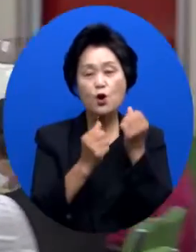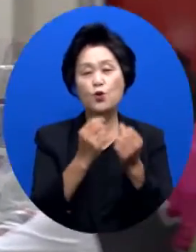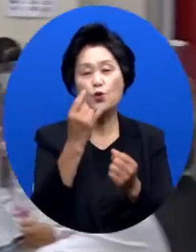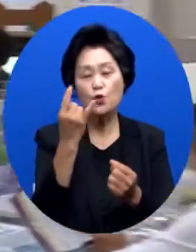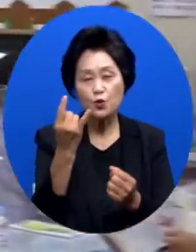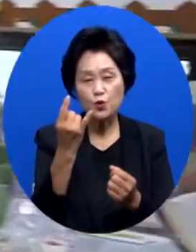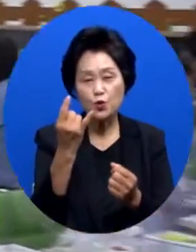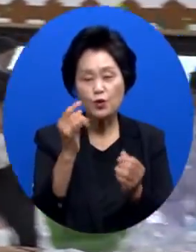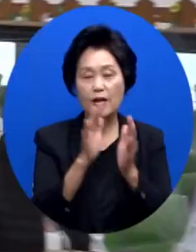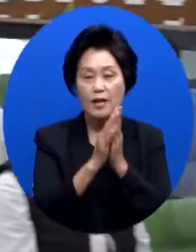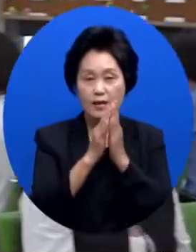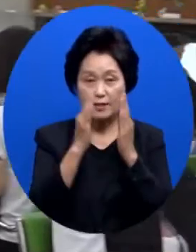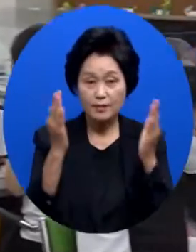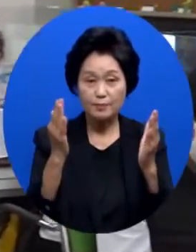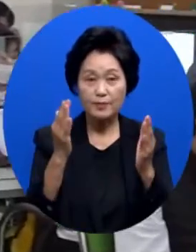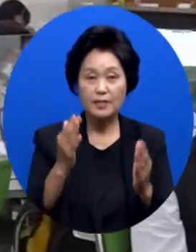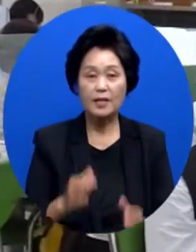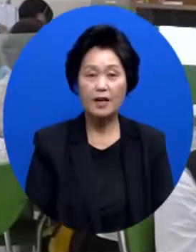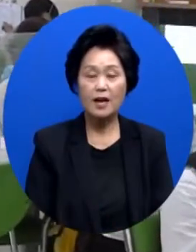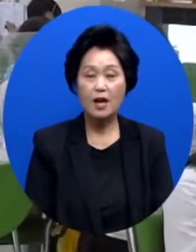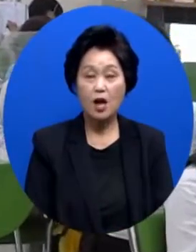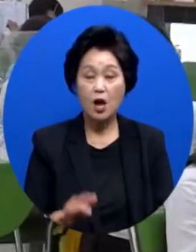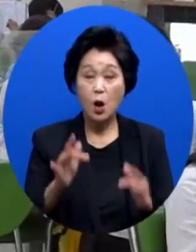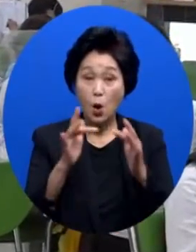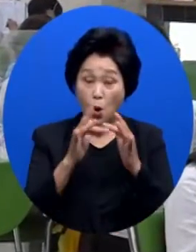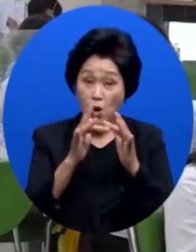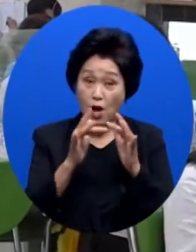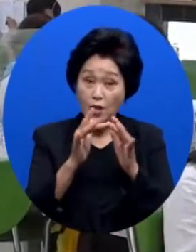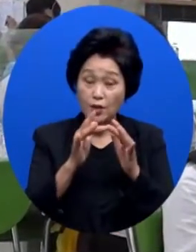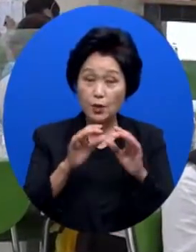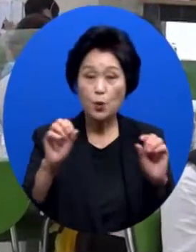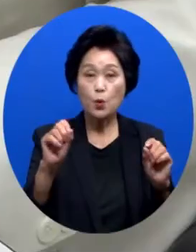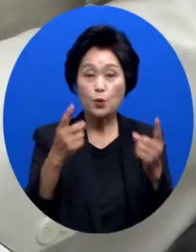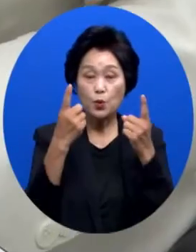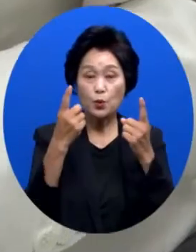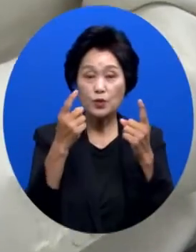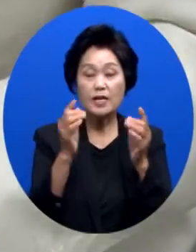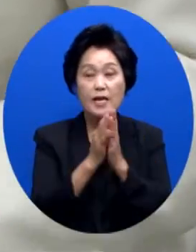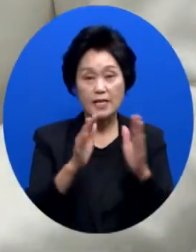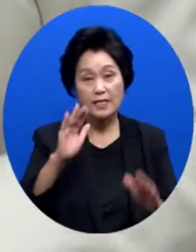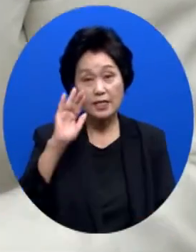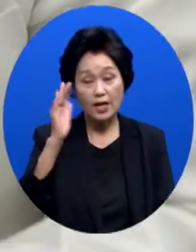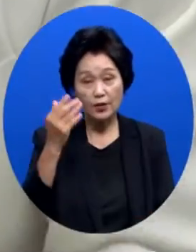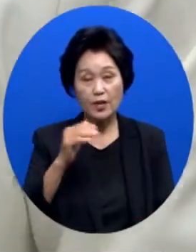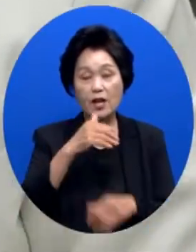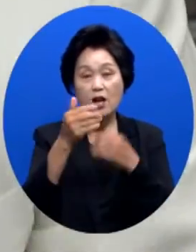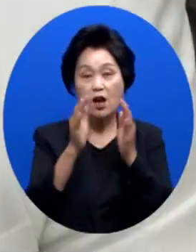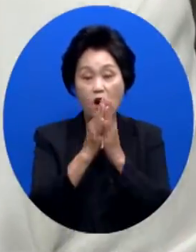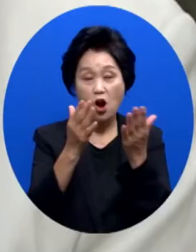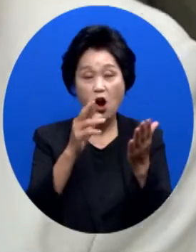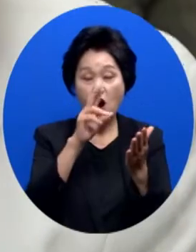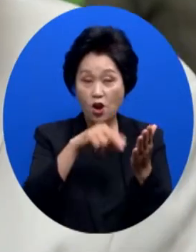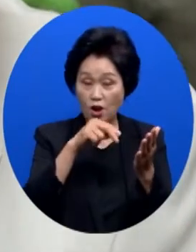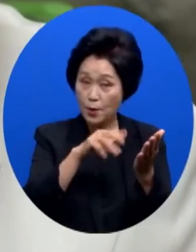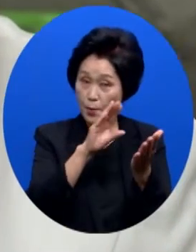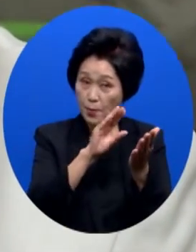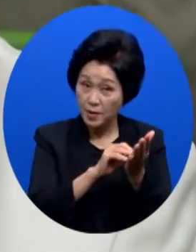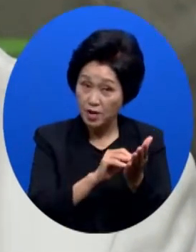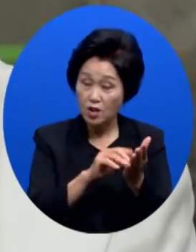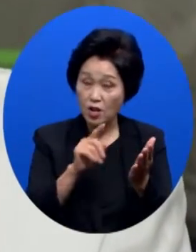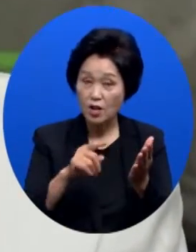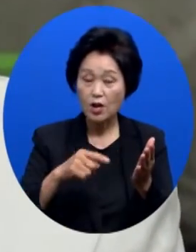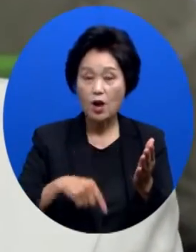풀리리라 라는 주제로 온라인으로 동시에 진행된 성경통독 스런 의 현장에는 공식 휴가 기간 중에도 자원한